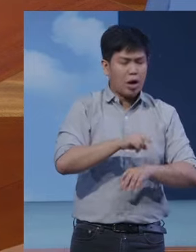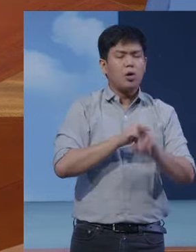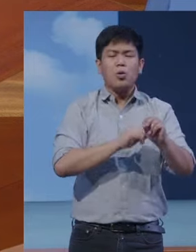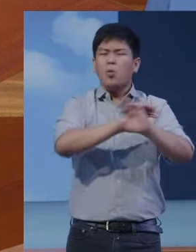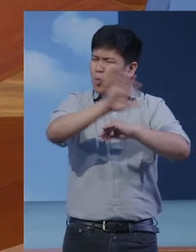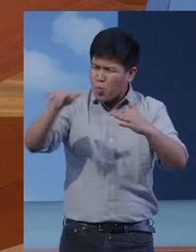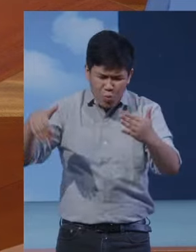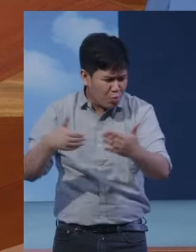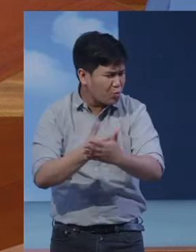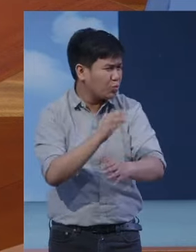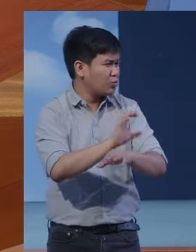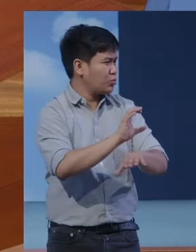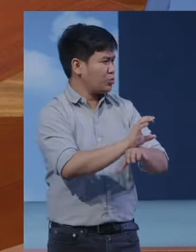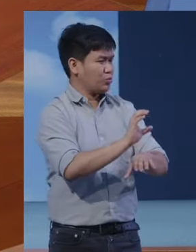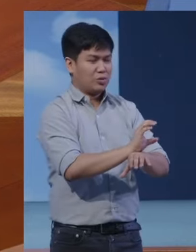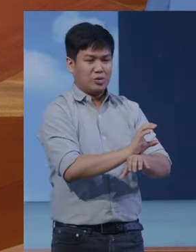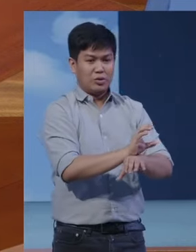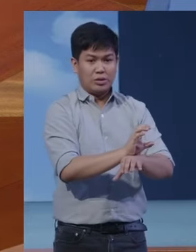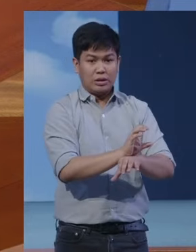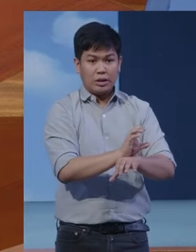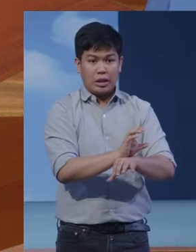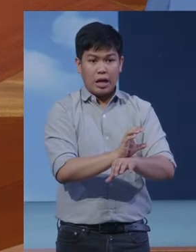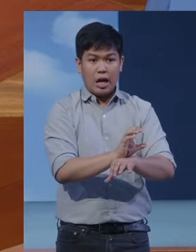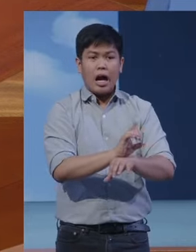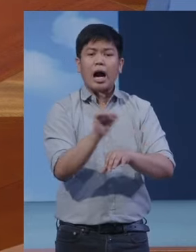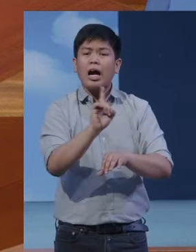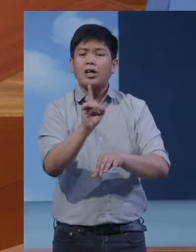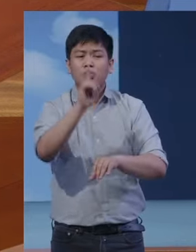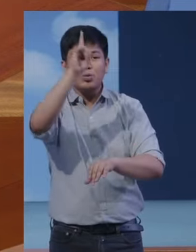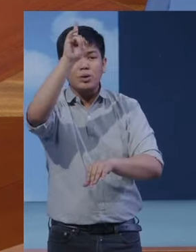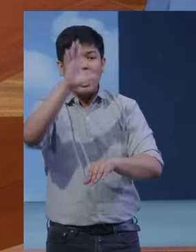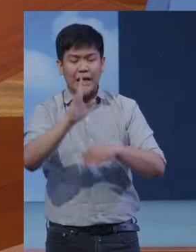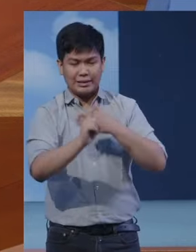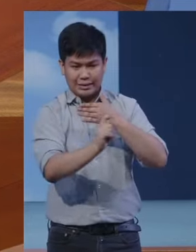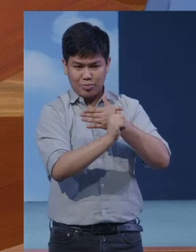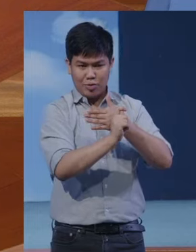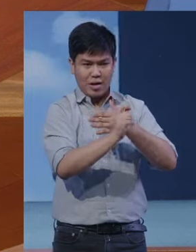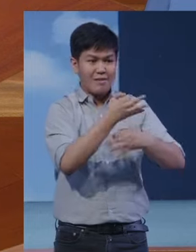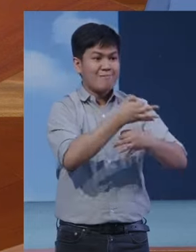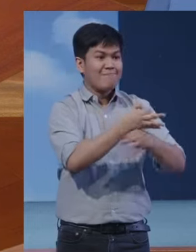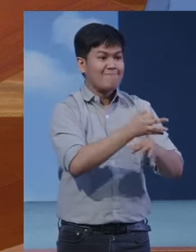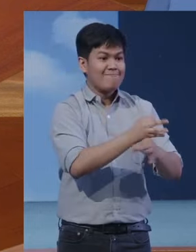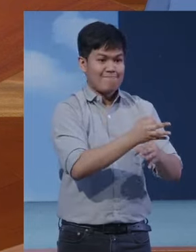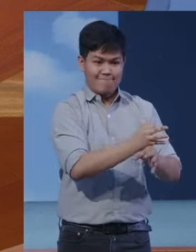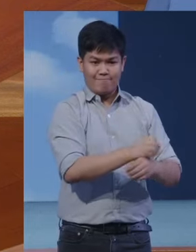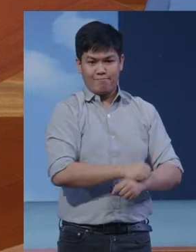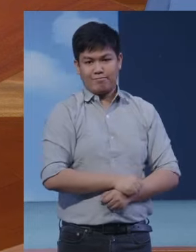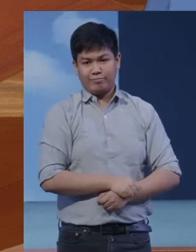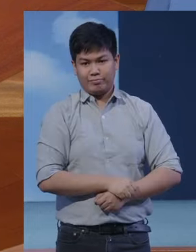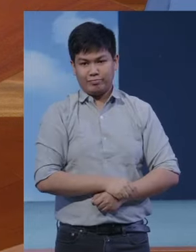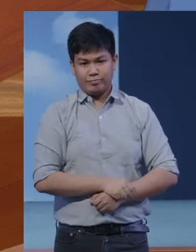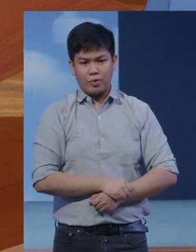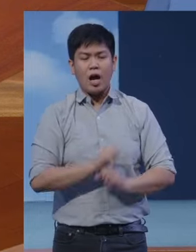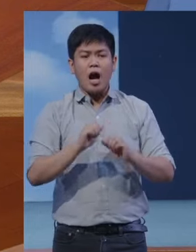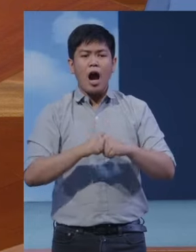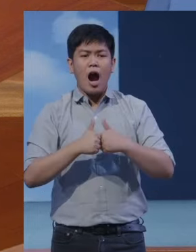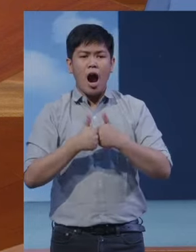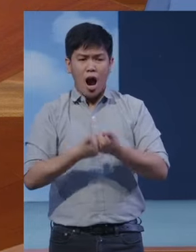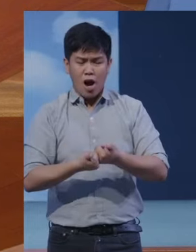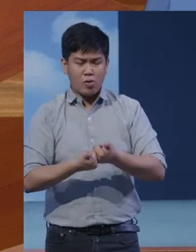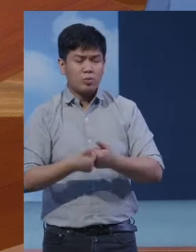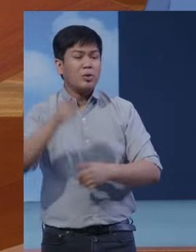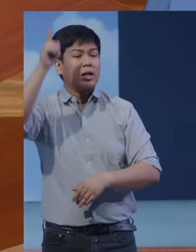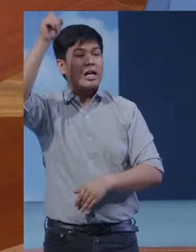pag-aaralan natin ay isang accommodation lang at labag sa habang buhay na